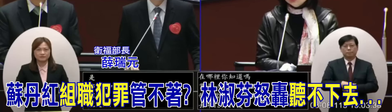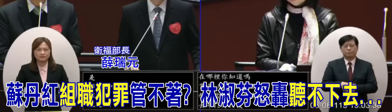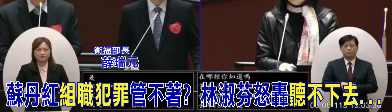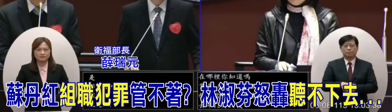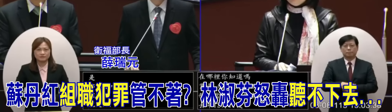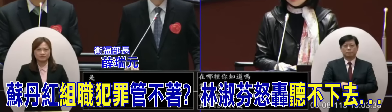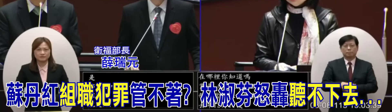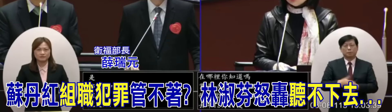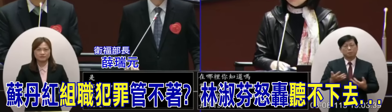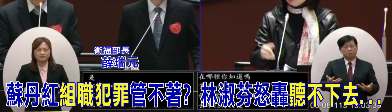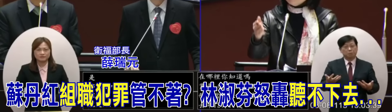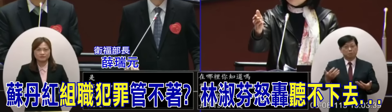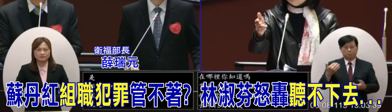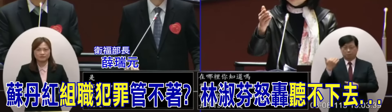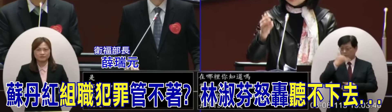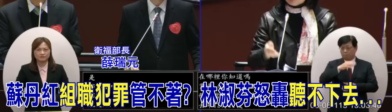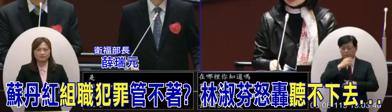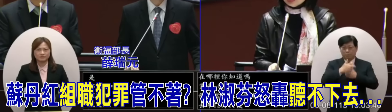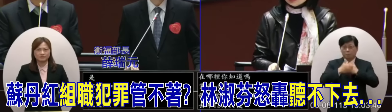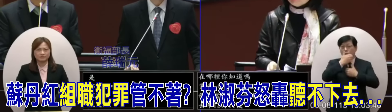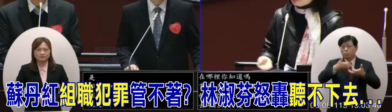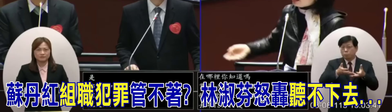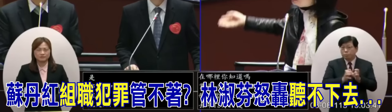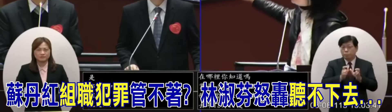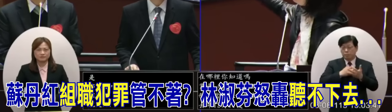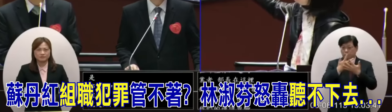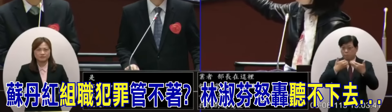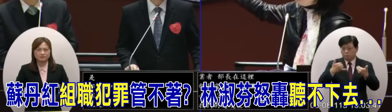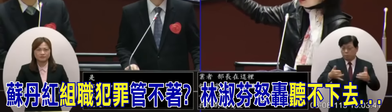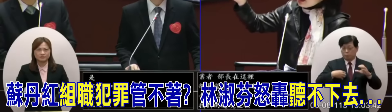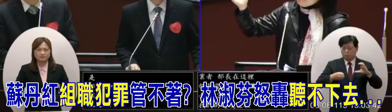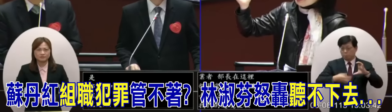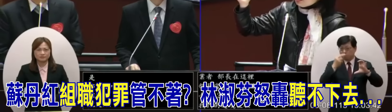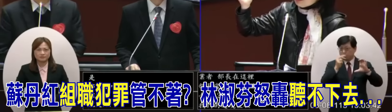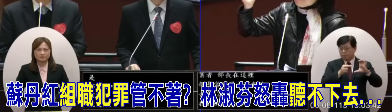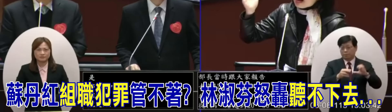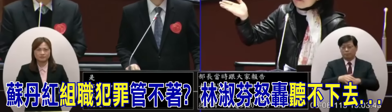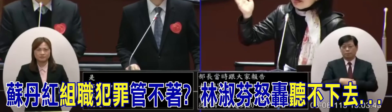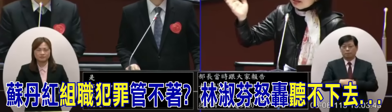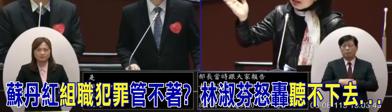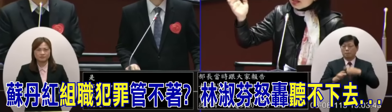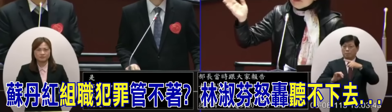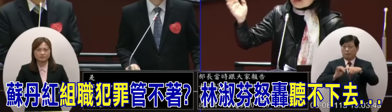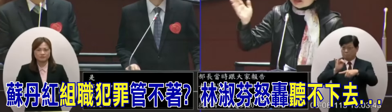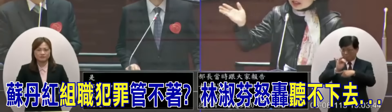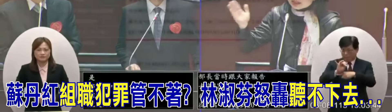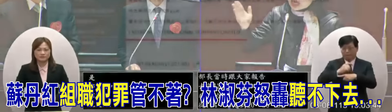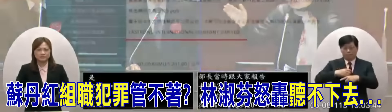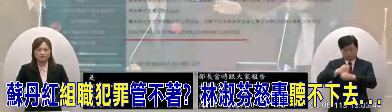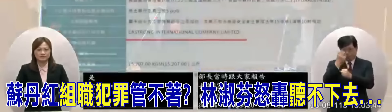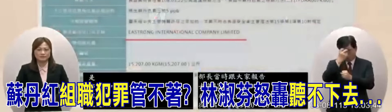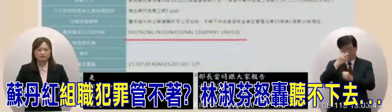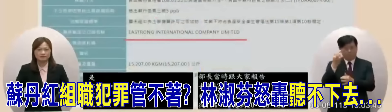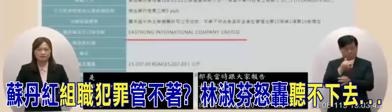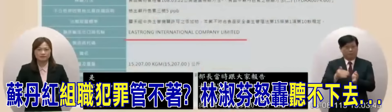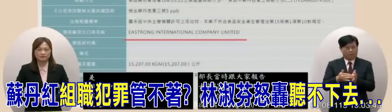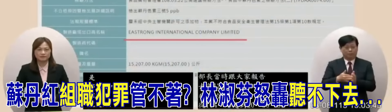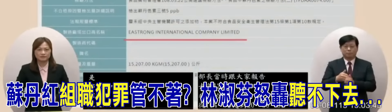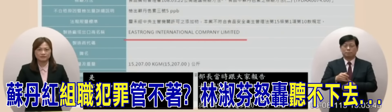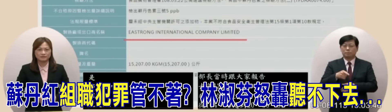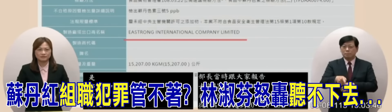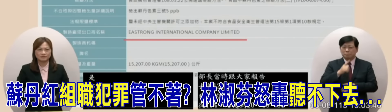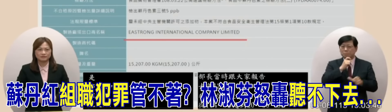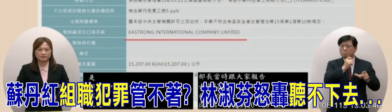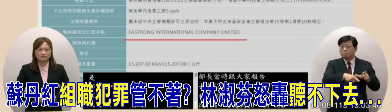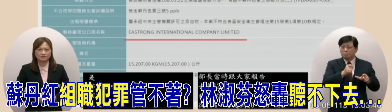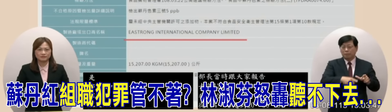可是我们从卫福部的网页里面看到了，即便是100%的查验，这业